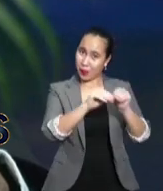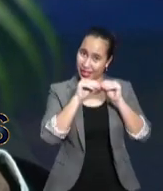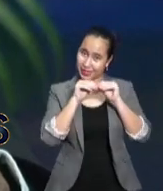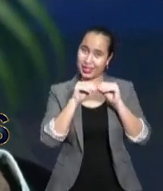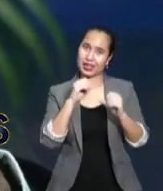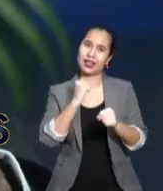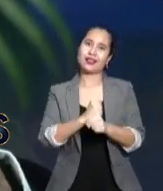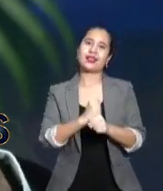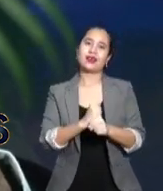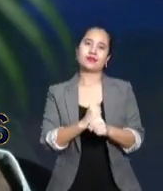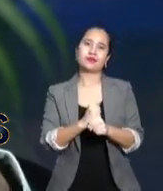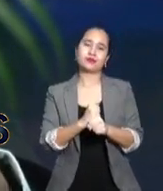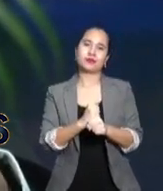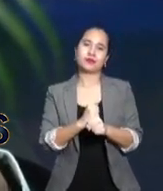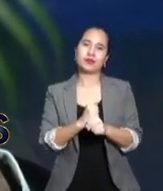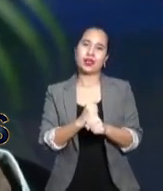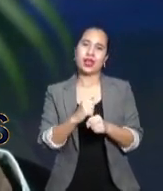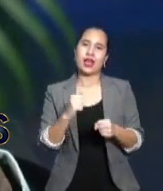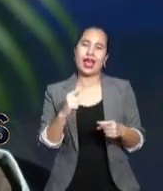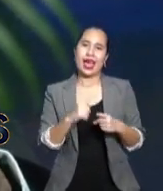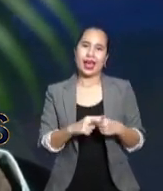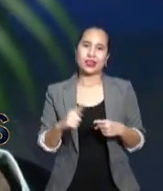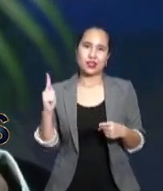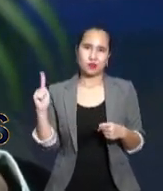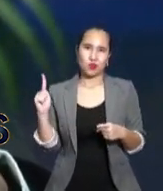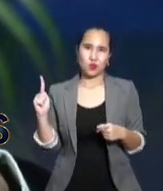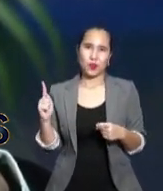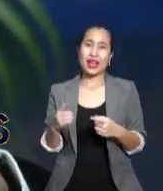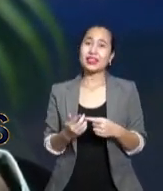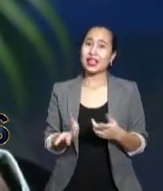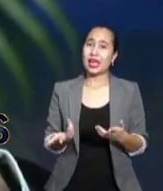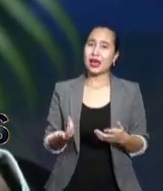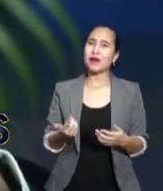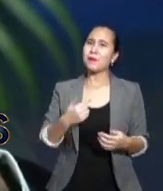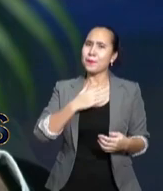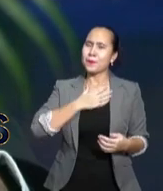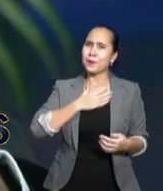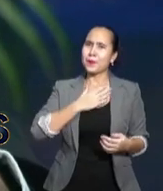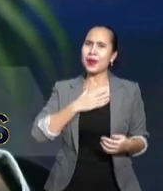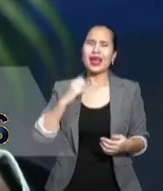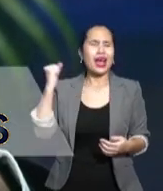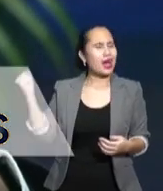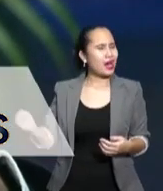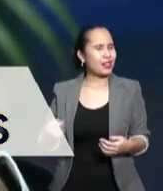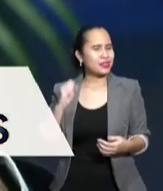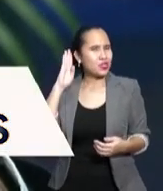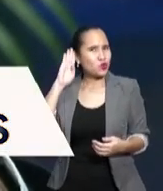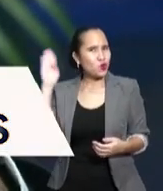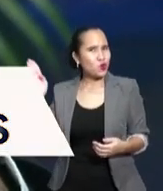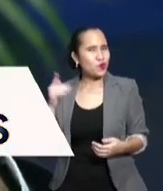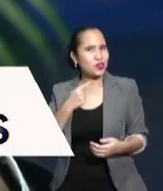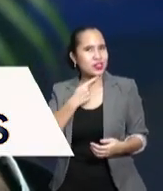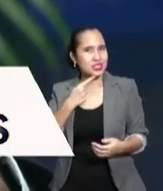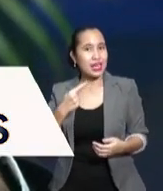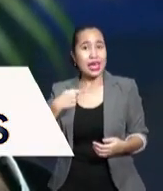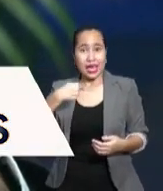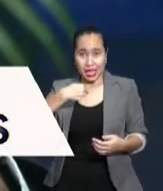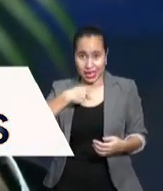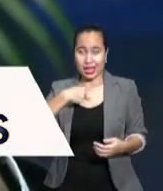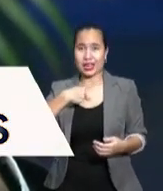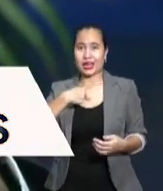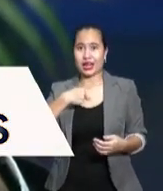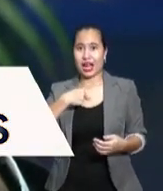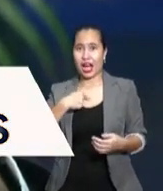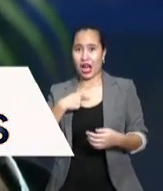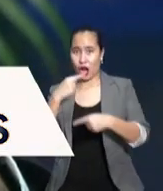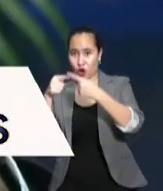gepleegd. En het moment, en u heeft mij altijd horen zeggen, ik ga die koers vrijlaten op het